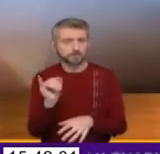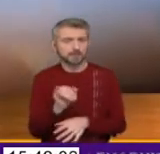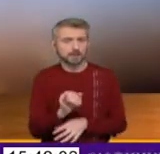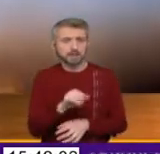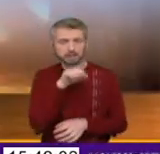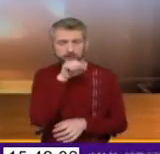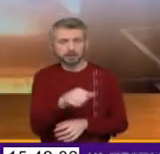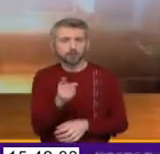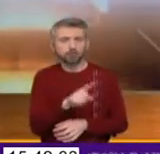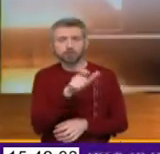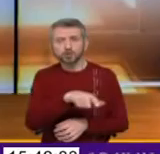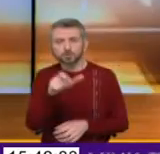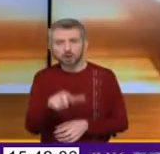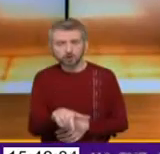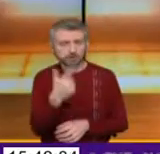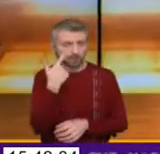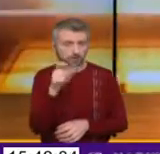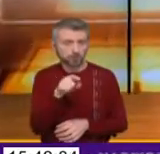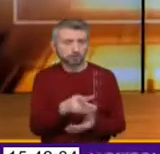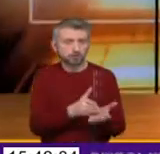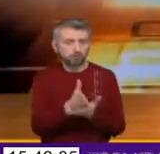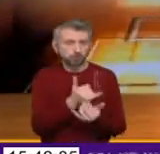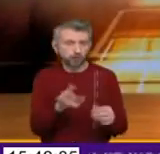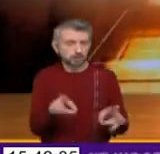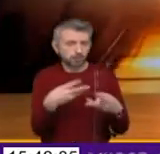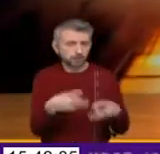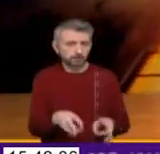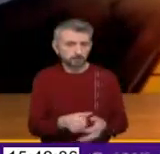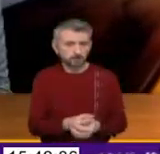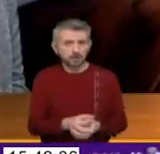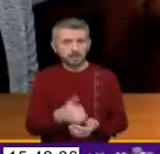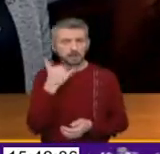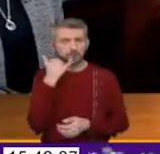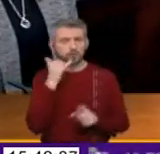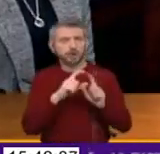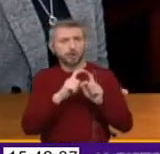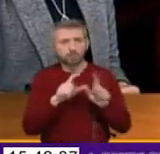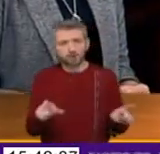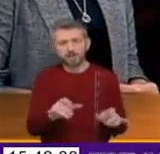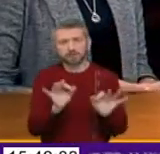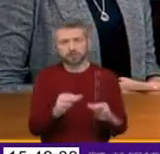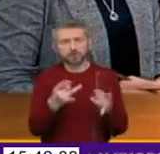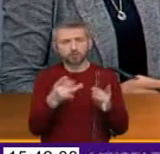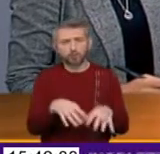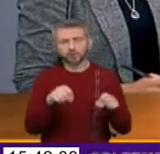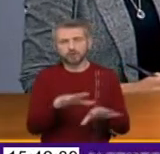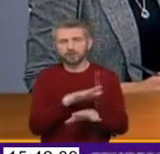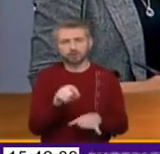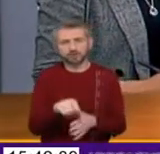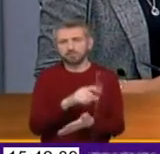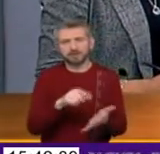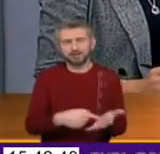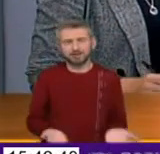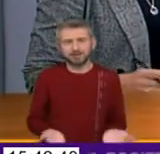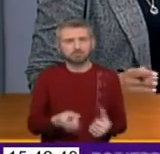завдяки тому, що мешканцям насправді здебільшого ця послуга не потрібна, не телефонна компанія, звичайно, просто не вирішує це питання.